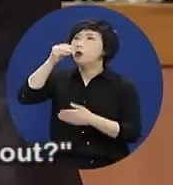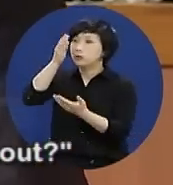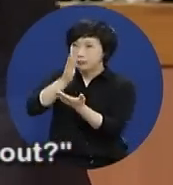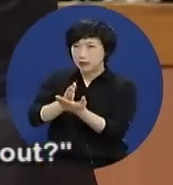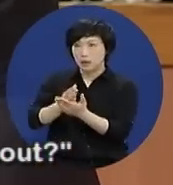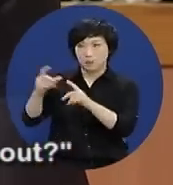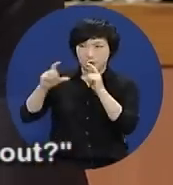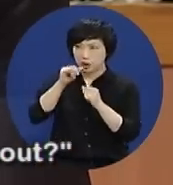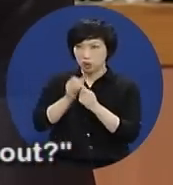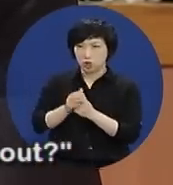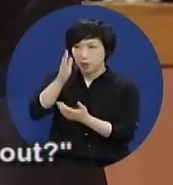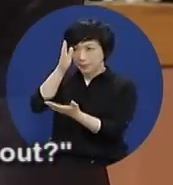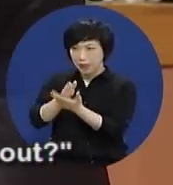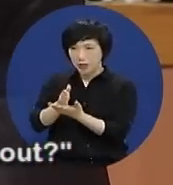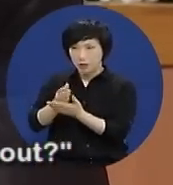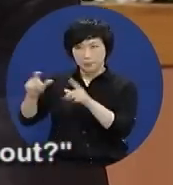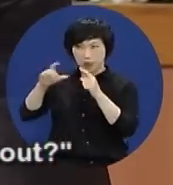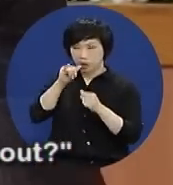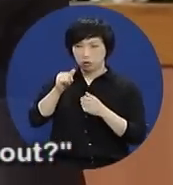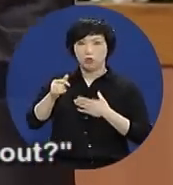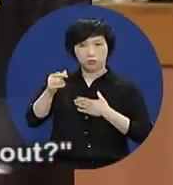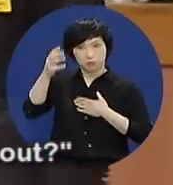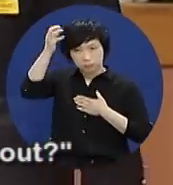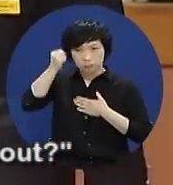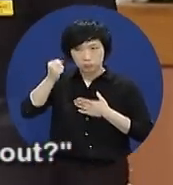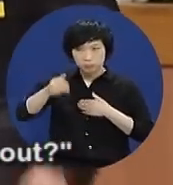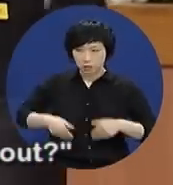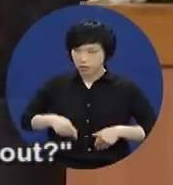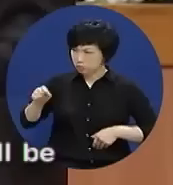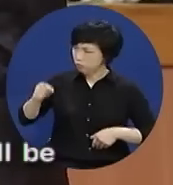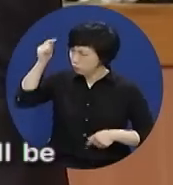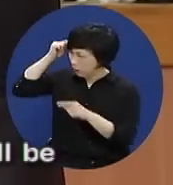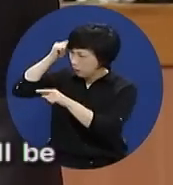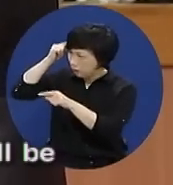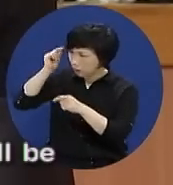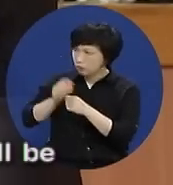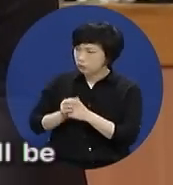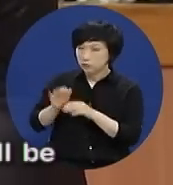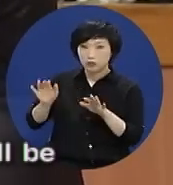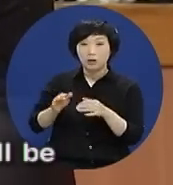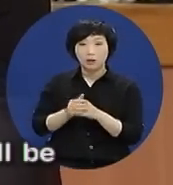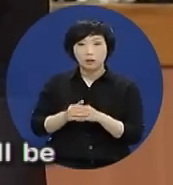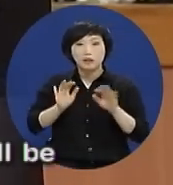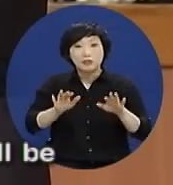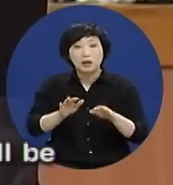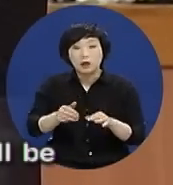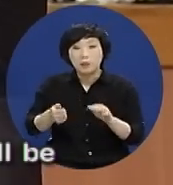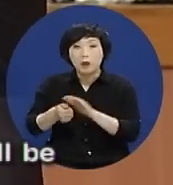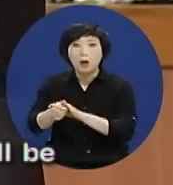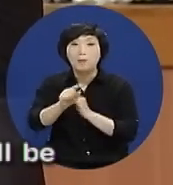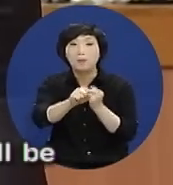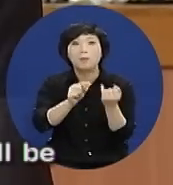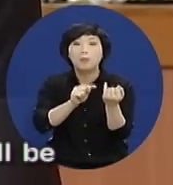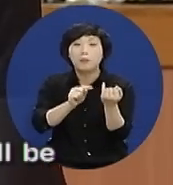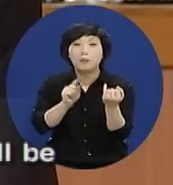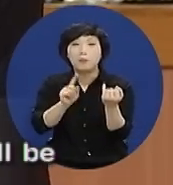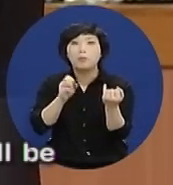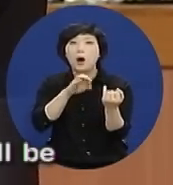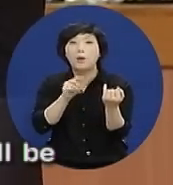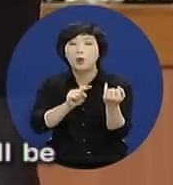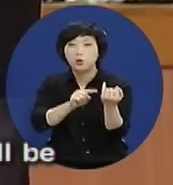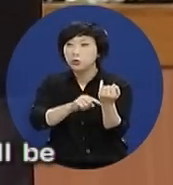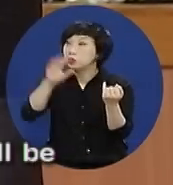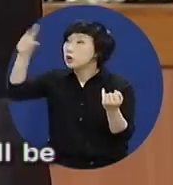ないと言われたお前はなぜ私を誘惑するのいえ決して死にませんそれを食べると目が